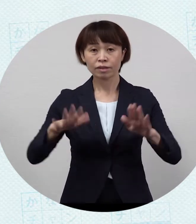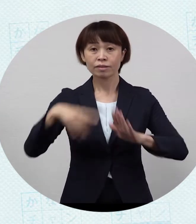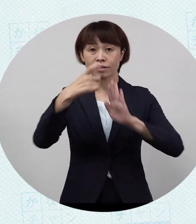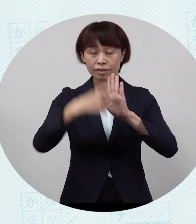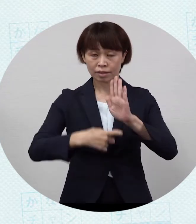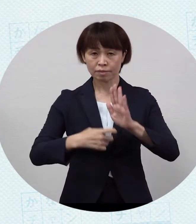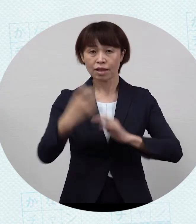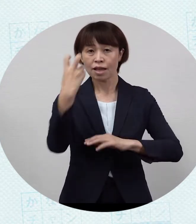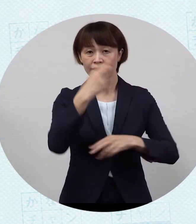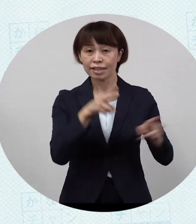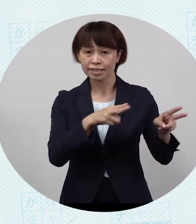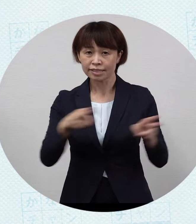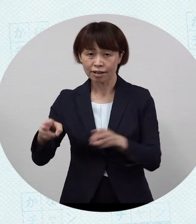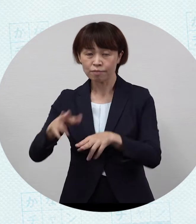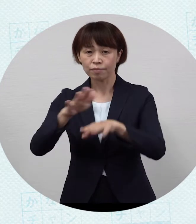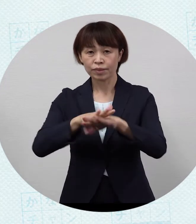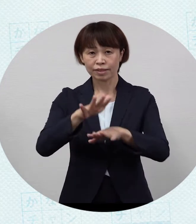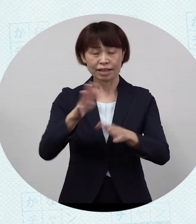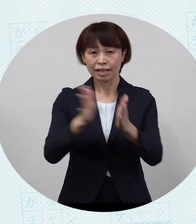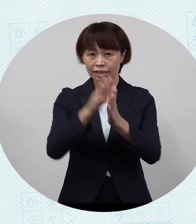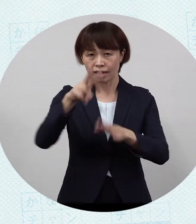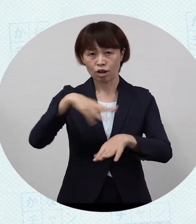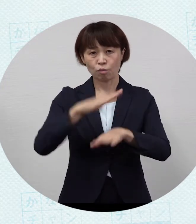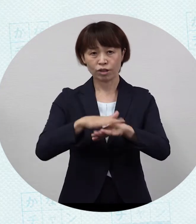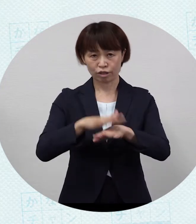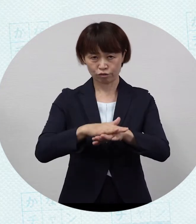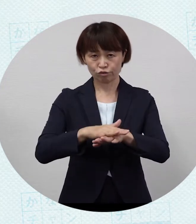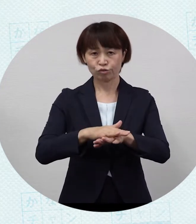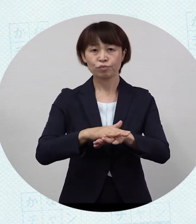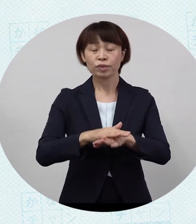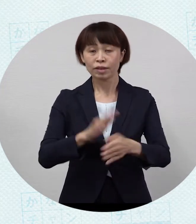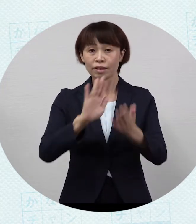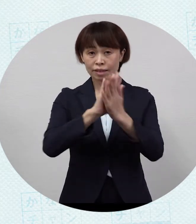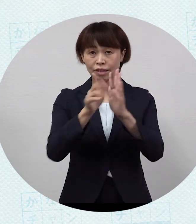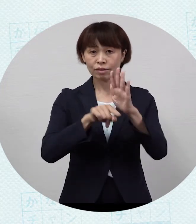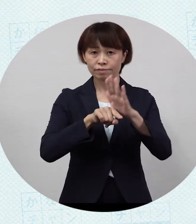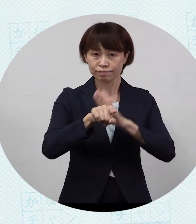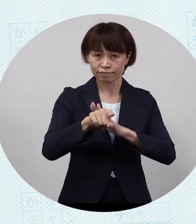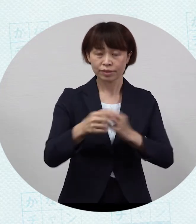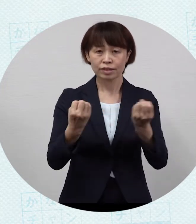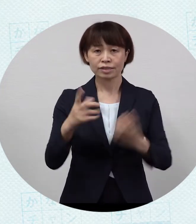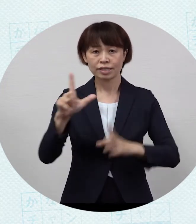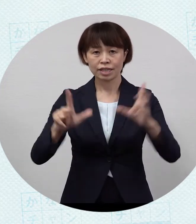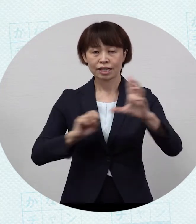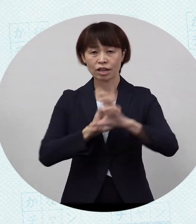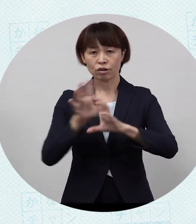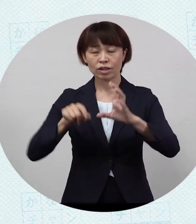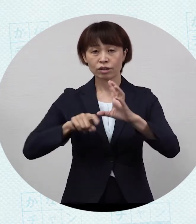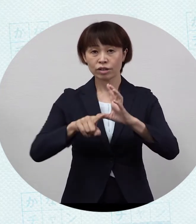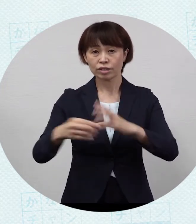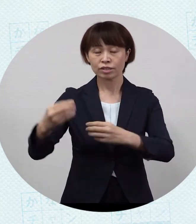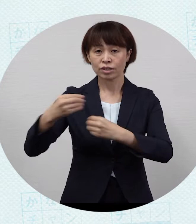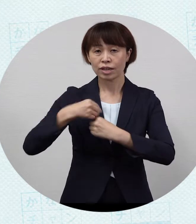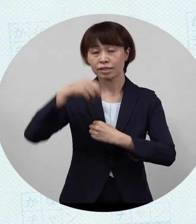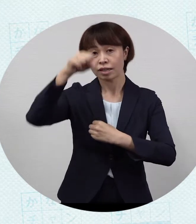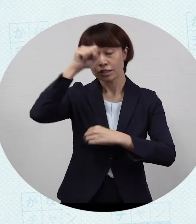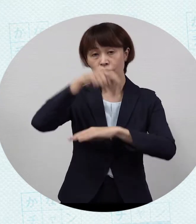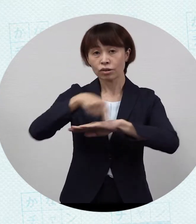は検査の神奈川モデルについてです。県では全国に先駆けて新型コロナウイルス感染症対策